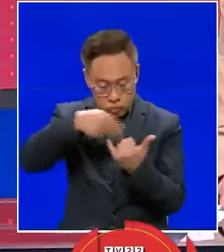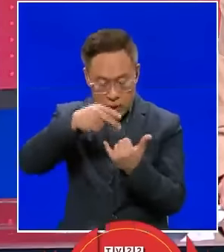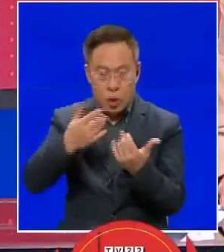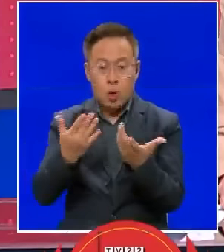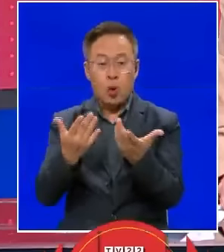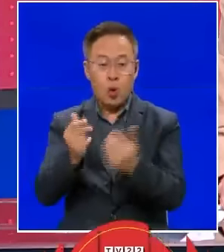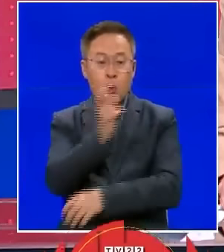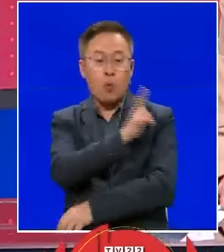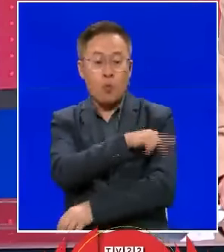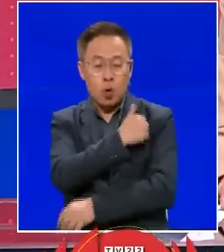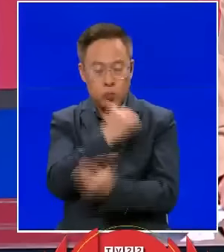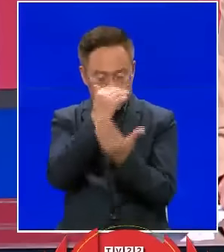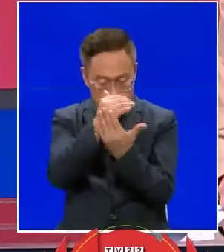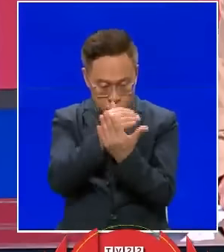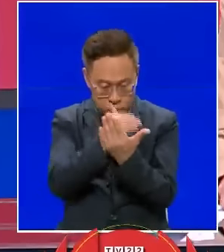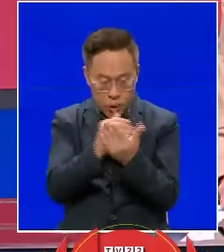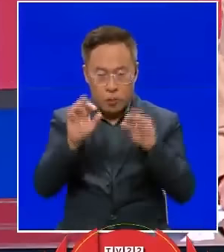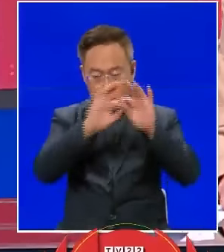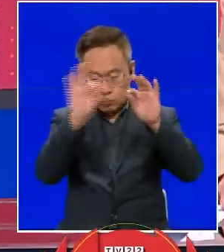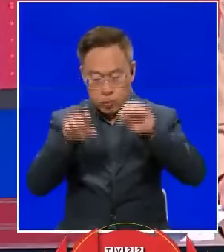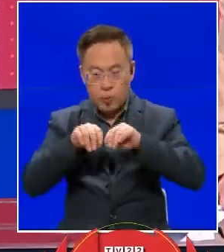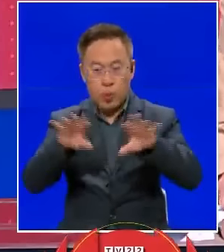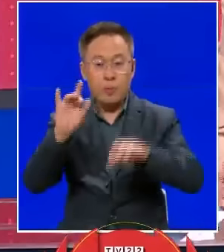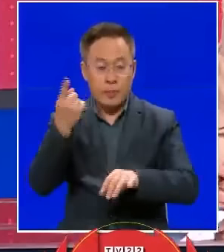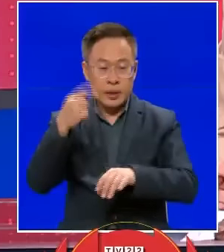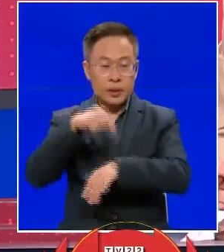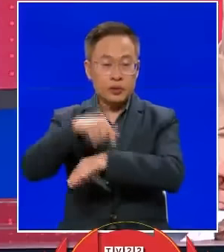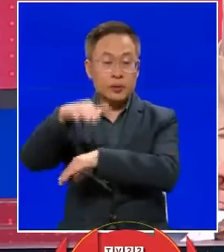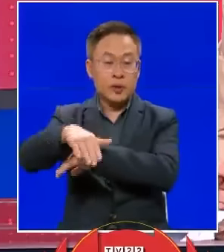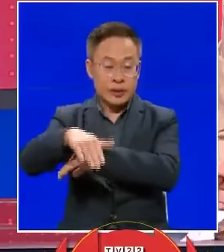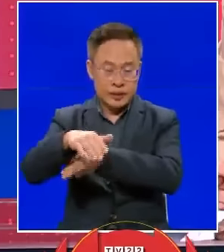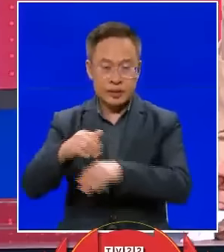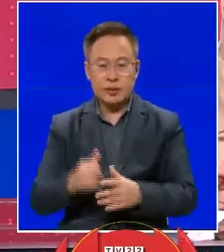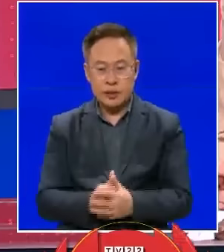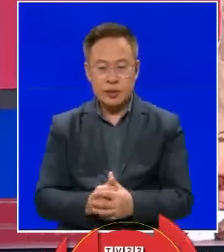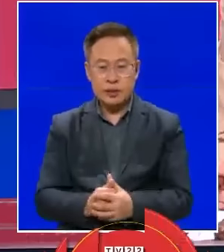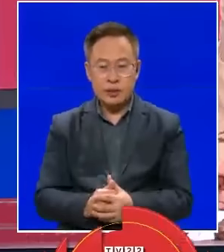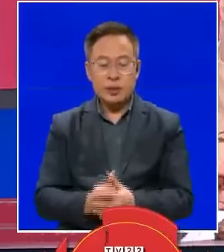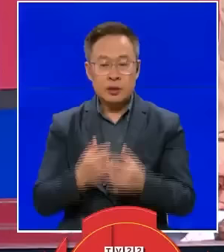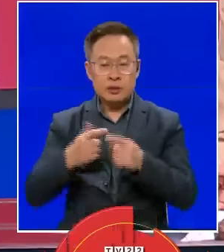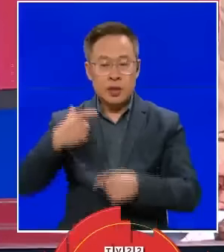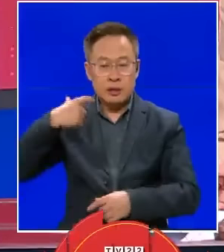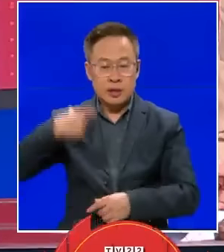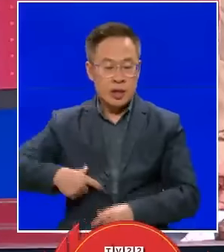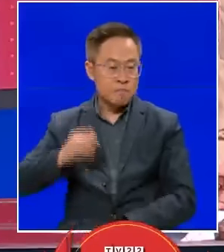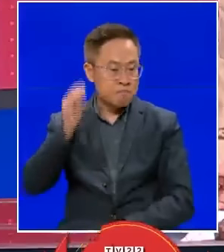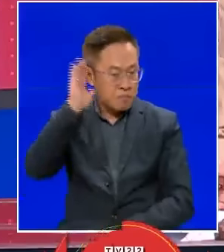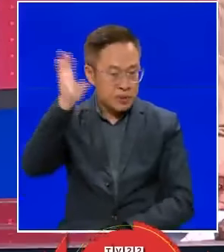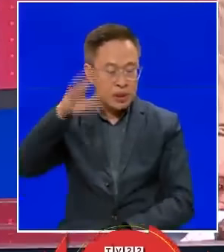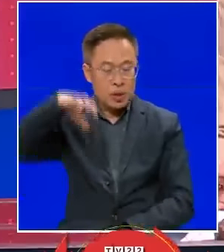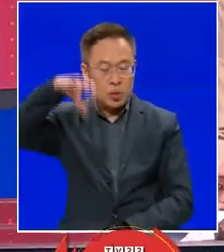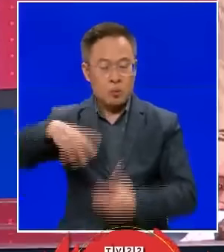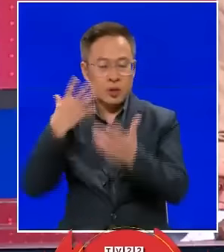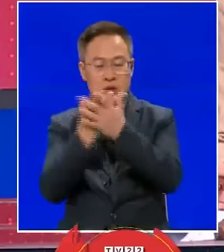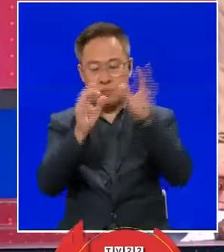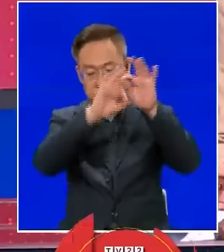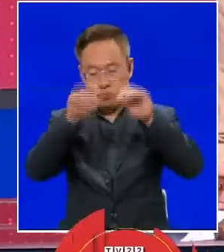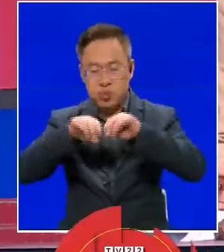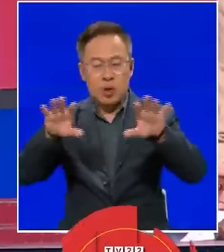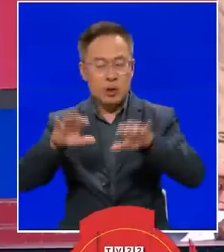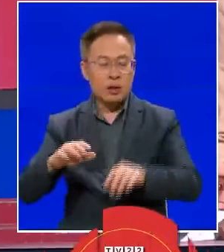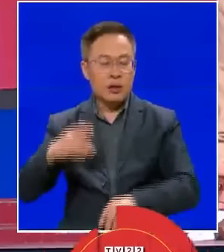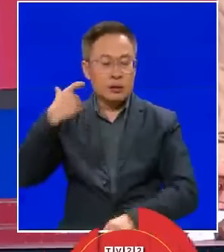รอรายละเอียดต่อหมายถึงว่าในเชิงละเอียดเนี่ออกมาช่วงเย็นอีกครั้งหนึแต่ที่แน่ๆบอกเลยครับไม่เชื่อคำแถลงของทางราชทัณฑ์โอนี่ถึง